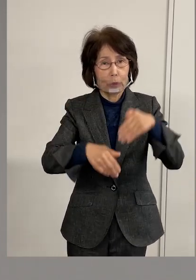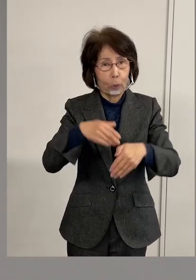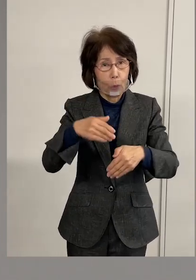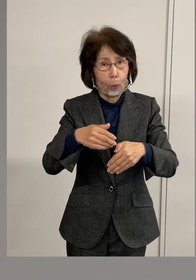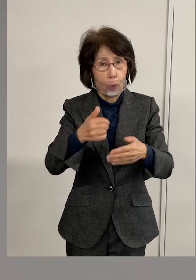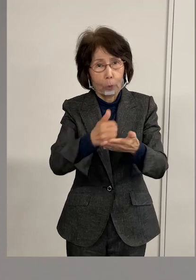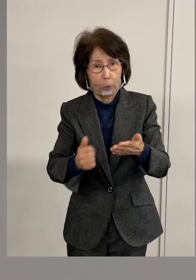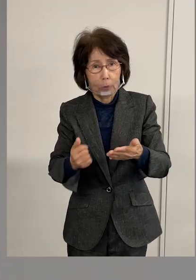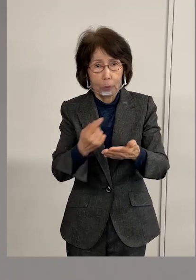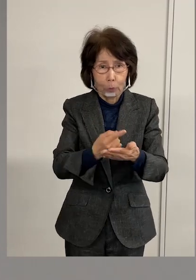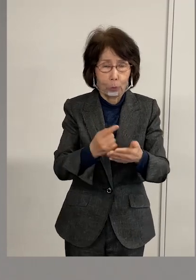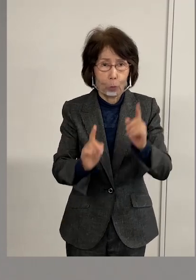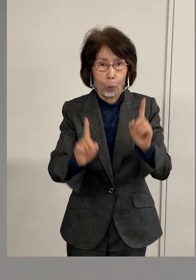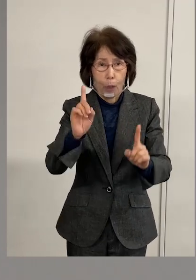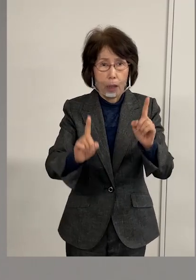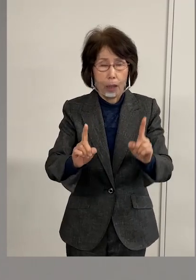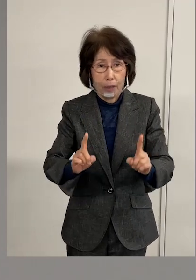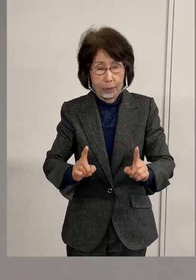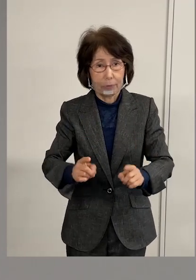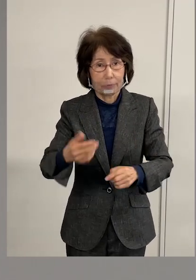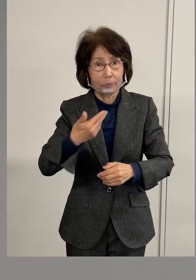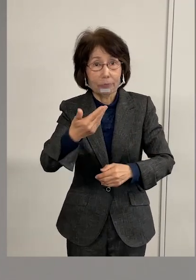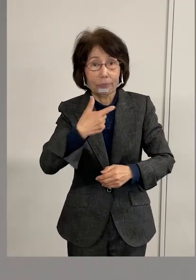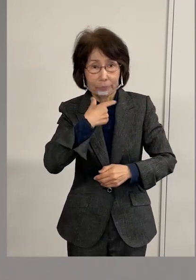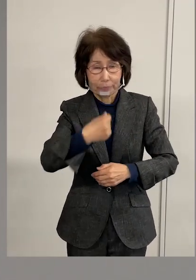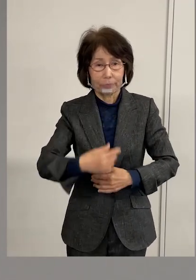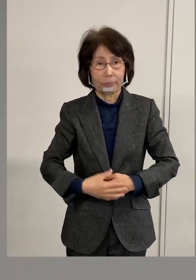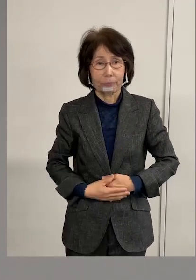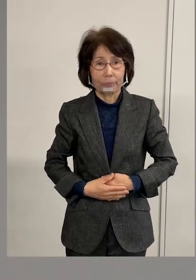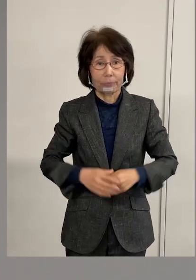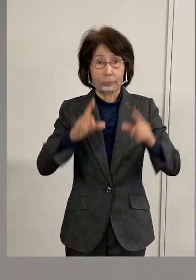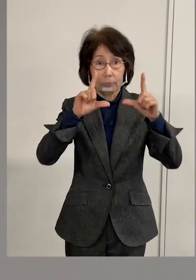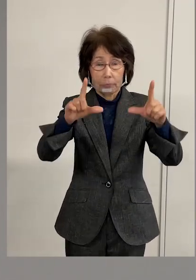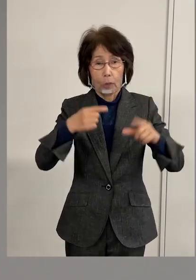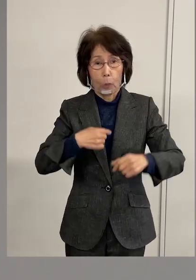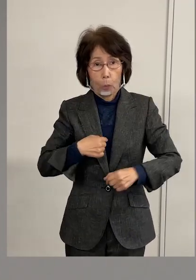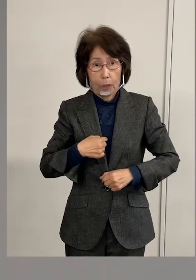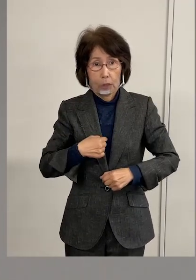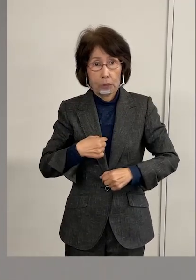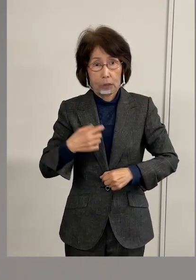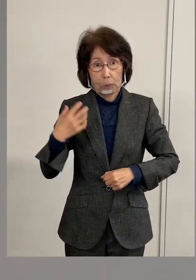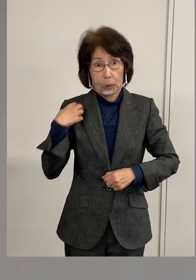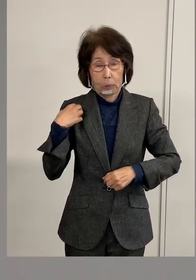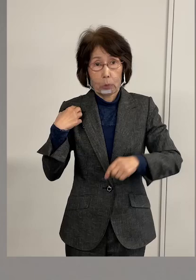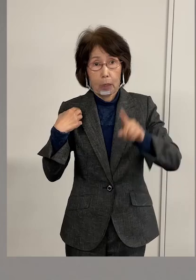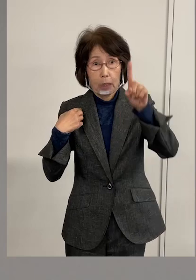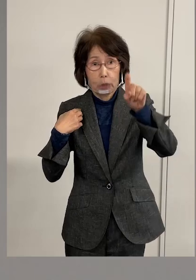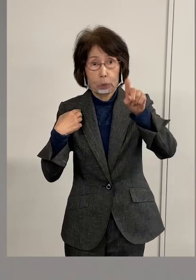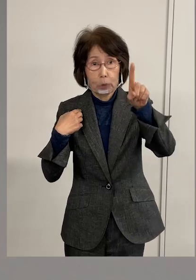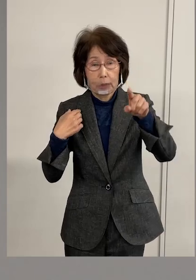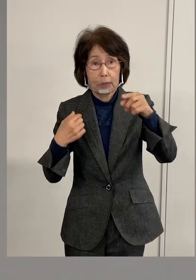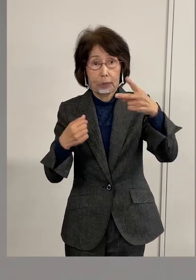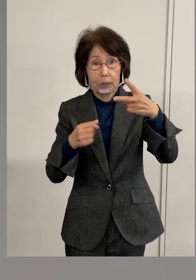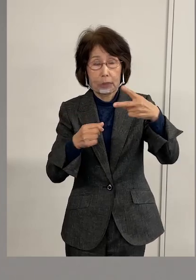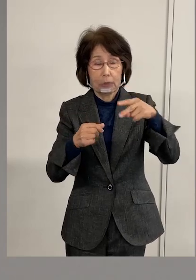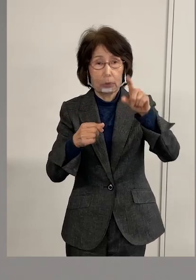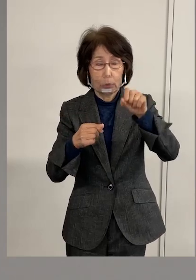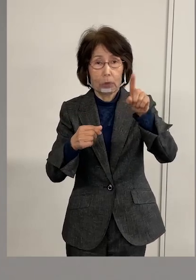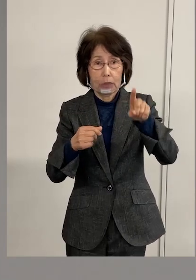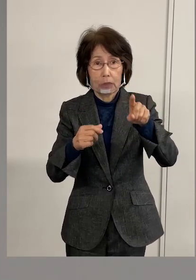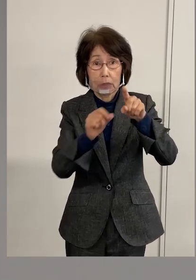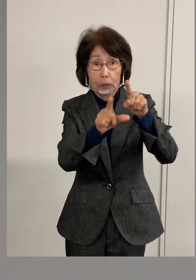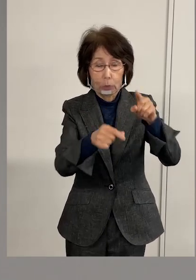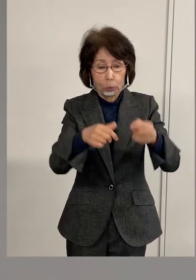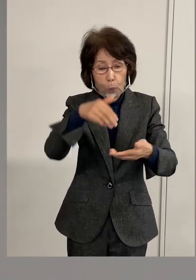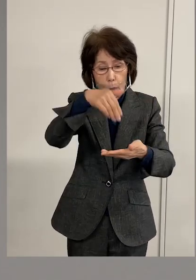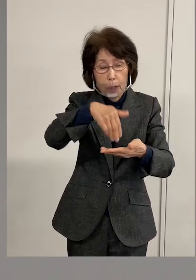てちょっとお伺いしたいです。 私の任期は11月の下旬までありますので、まだ後援会の